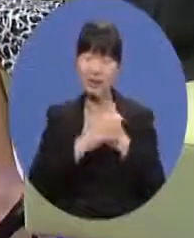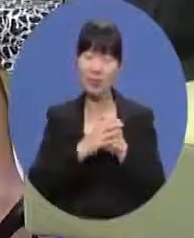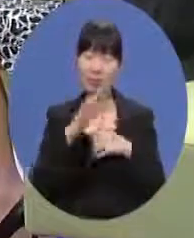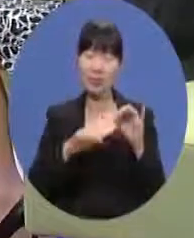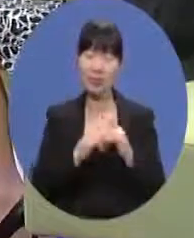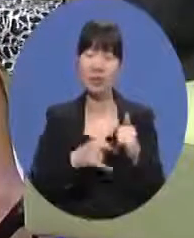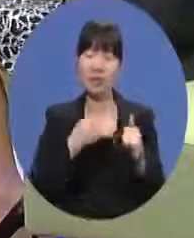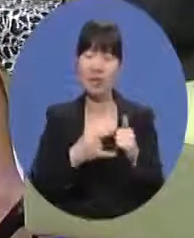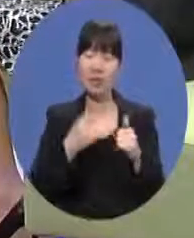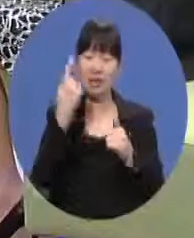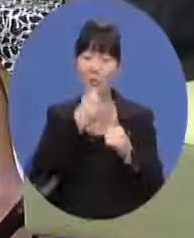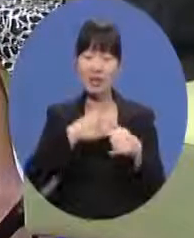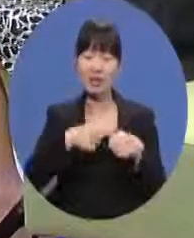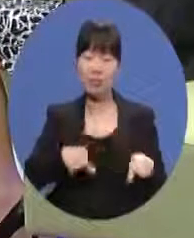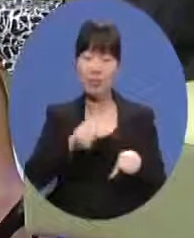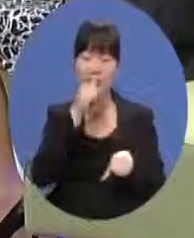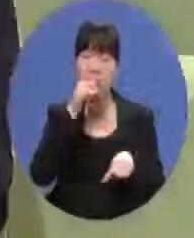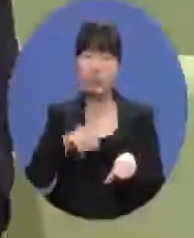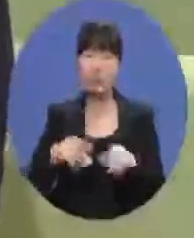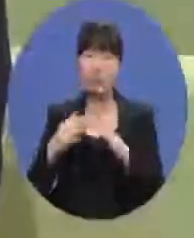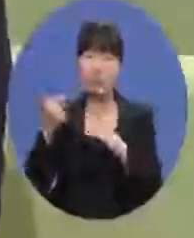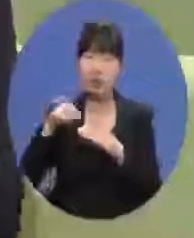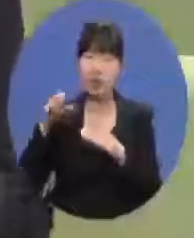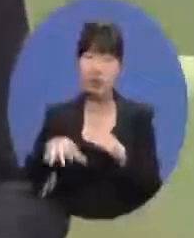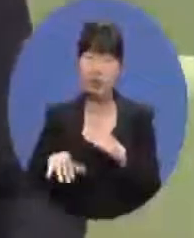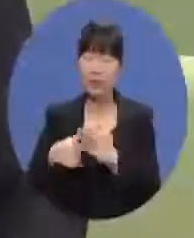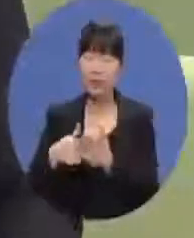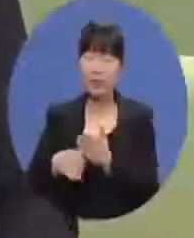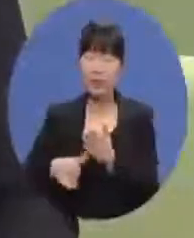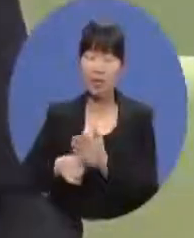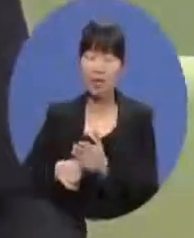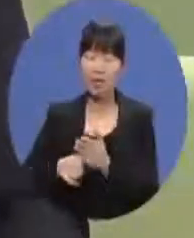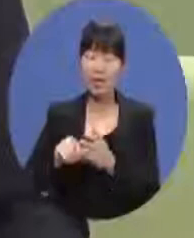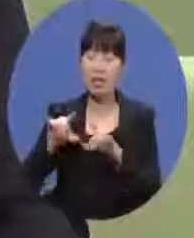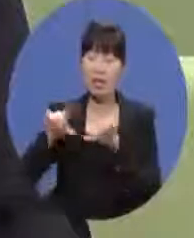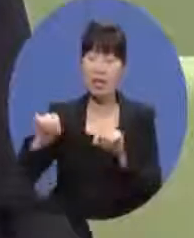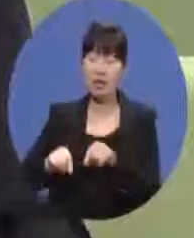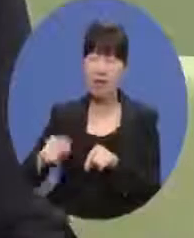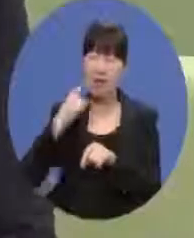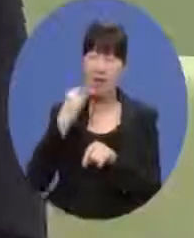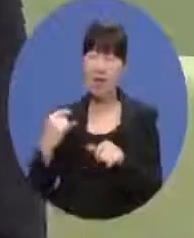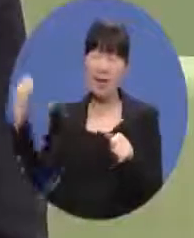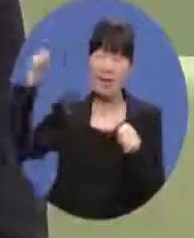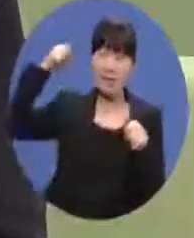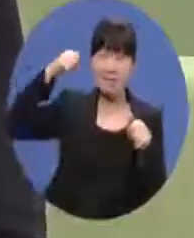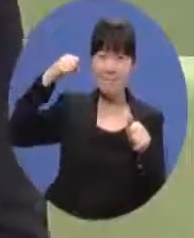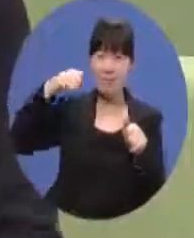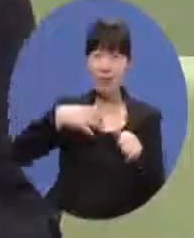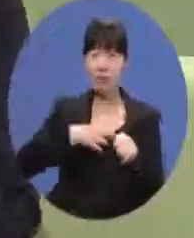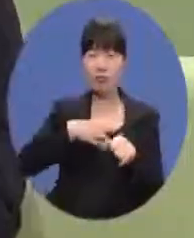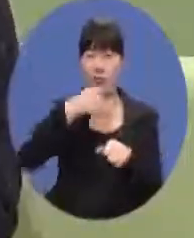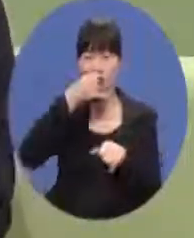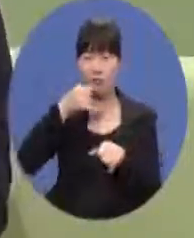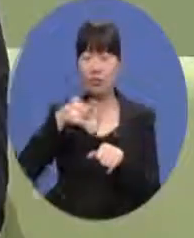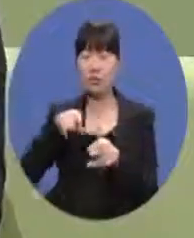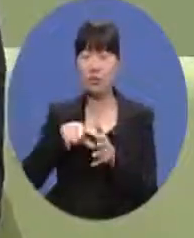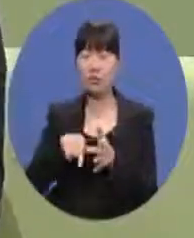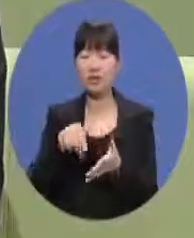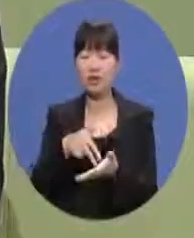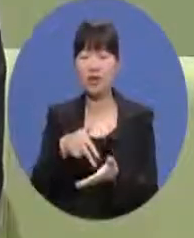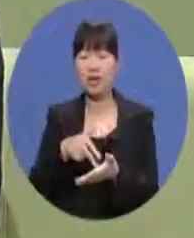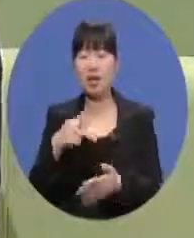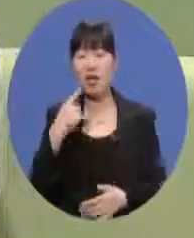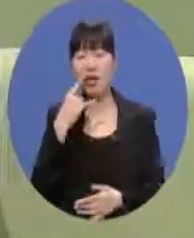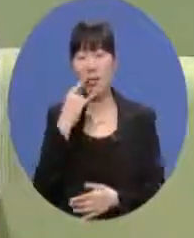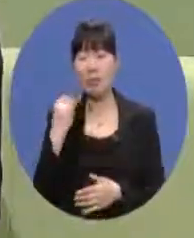사람들한테 망신 주는 거. 네. 그리고 집안에 이렇게 어떤 기물 같은 거 들고 엄마한테 이제는 때리겠다고 엄마를 위협하는 거. 그리고 이제 그 당시에 어떤 어머니